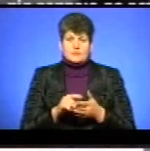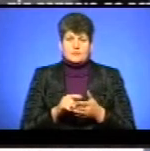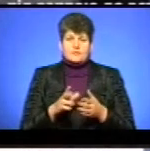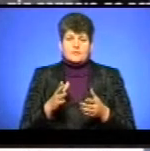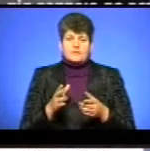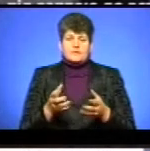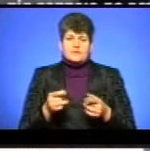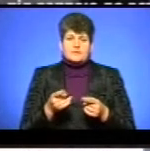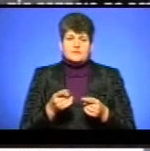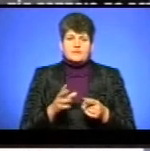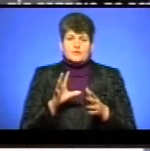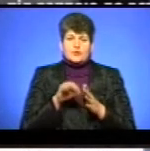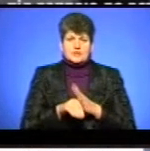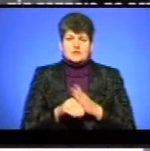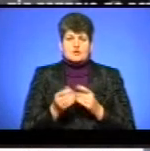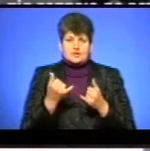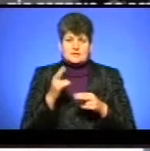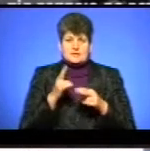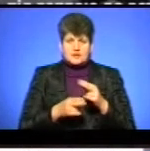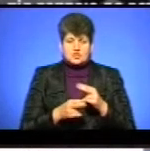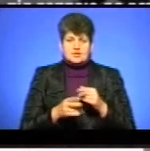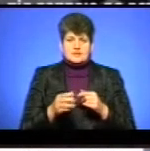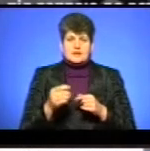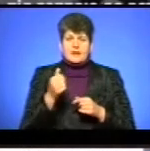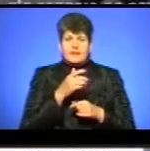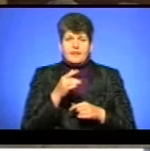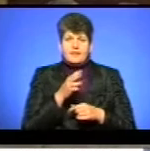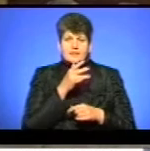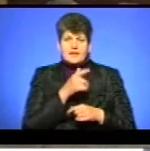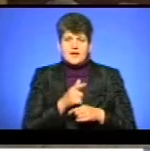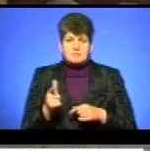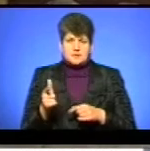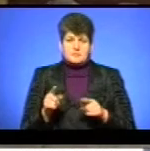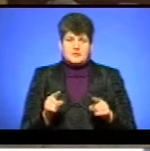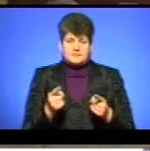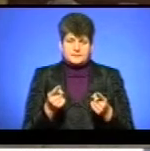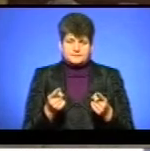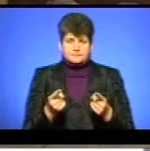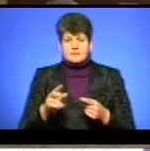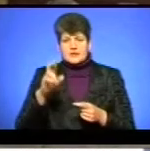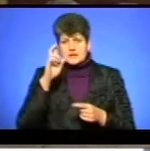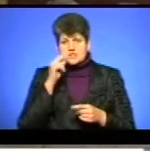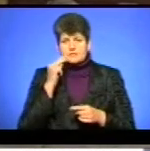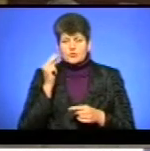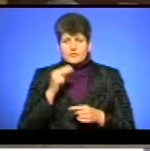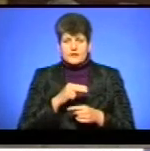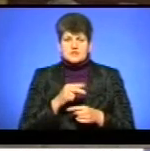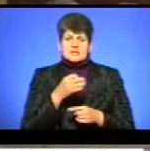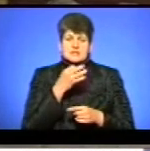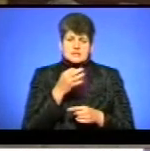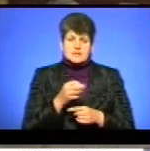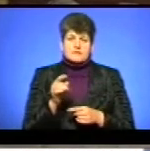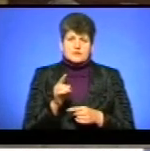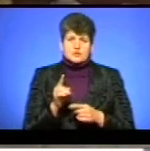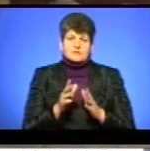вступу вироку в законну силу, однак сьогодні спливає 2-місячний термін, який передбачений законом. Державний обвинувач Євген Хрипливий заявив